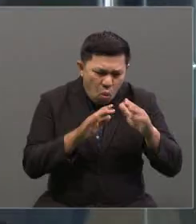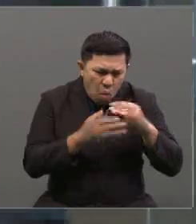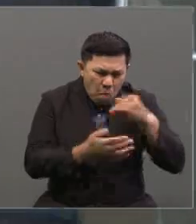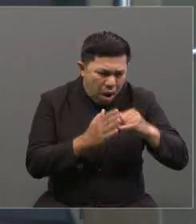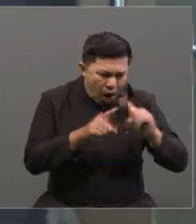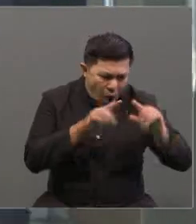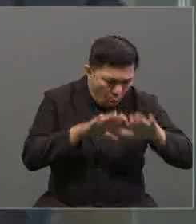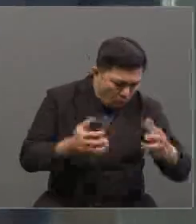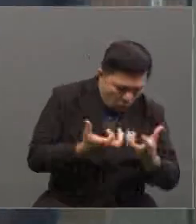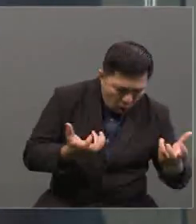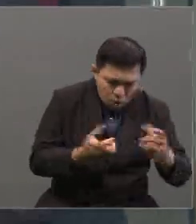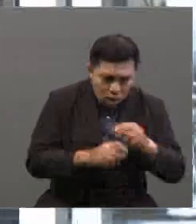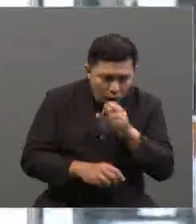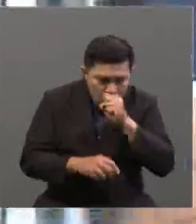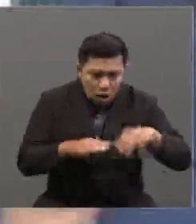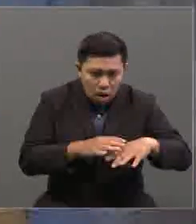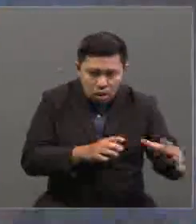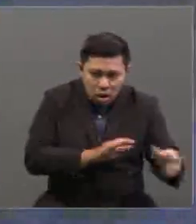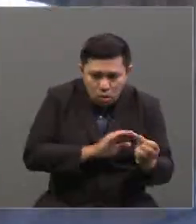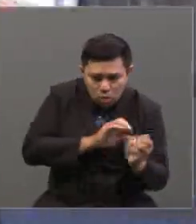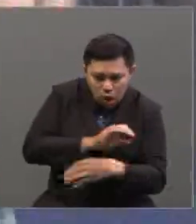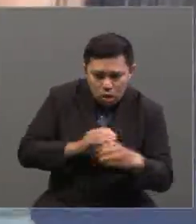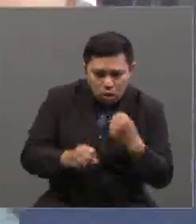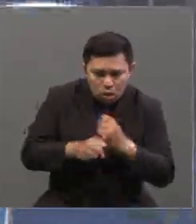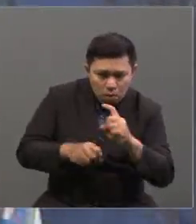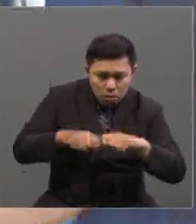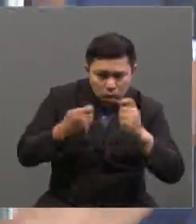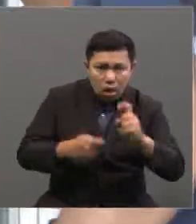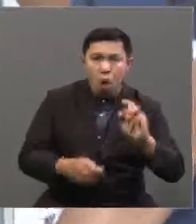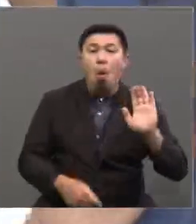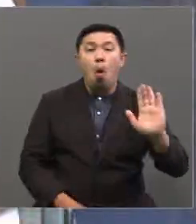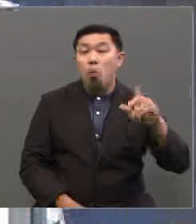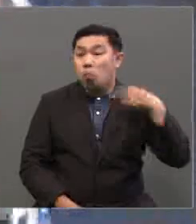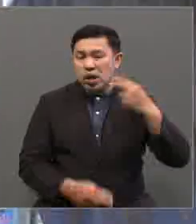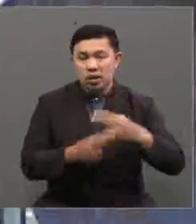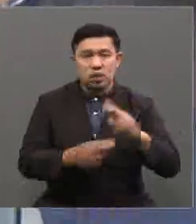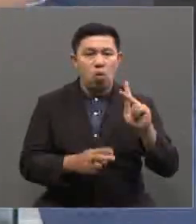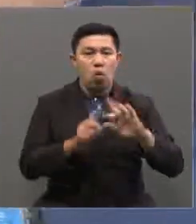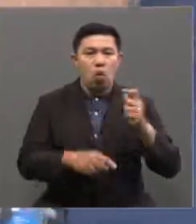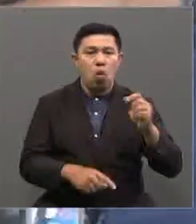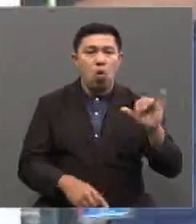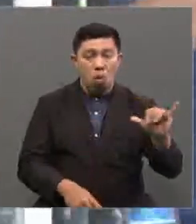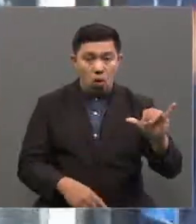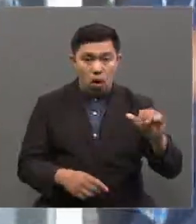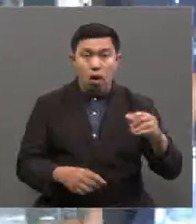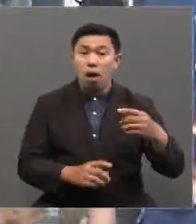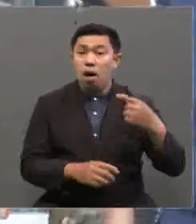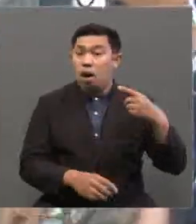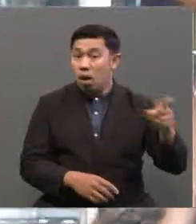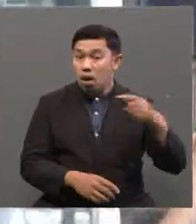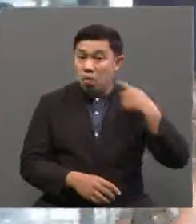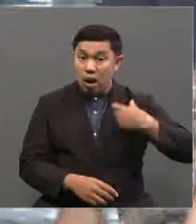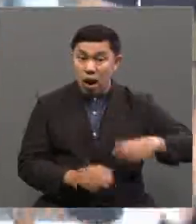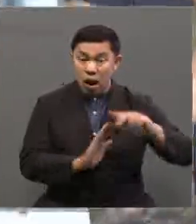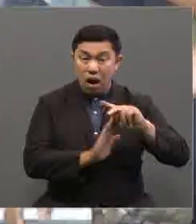งโดยการทำลายซ่อนเร้นพยานหลักฐานในคดีการเสียชีวิตของคุณก้อยหลังจากนั้นทนายพัฒน์ได้รับการปล่อยตัวชั่วคราวนะ